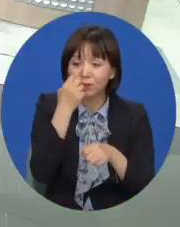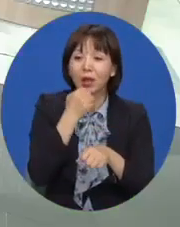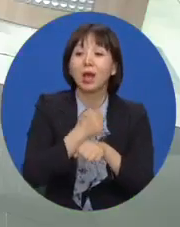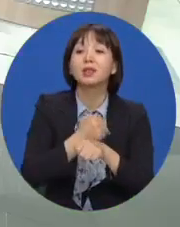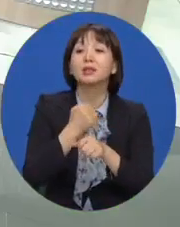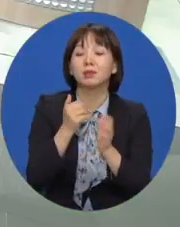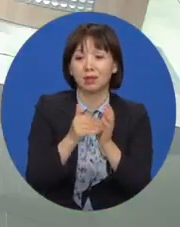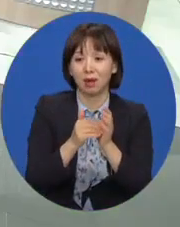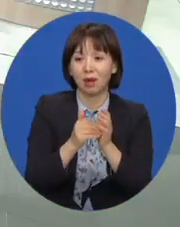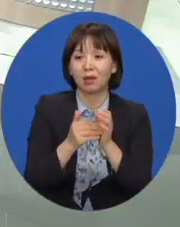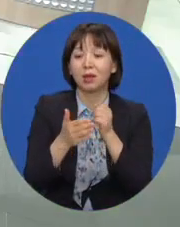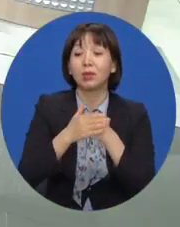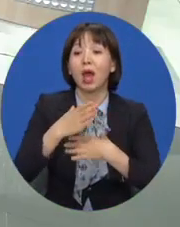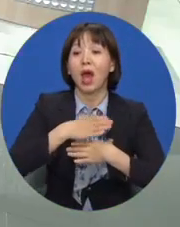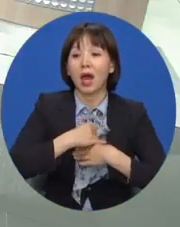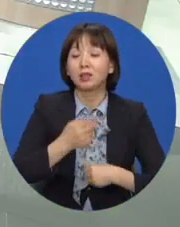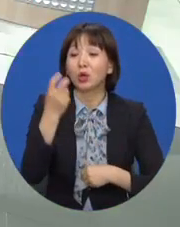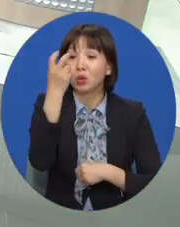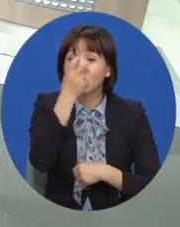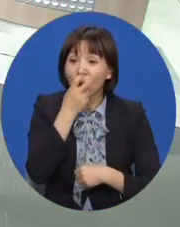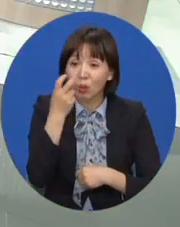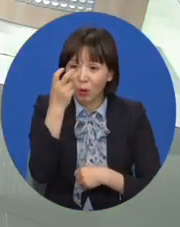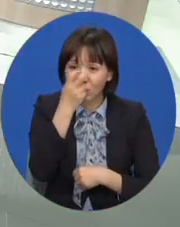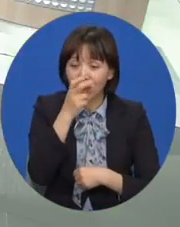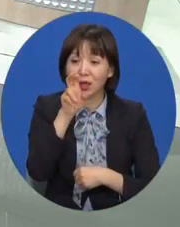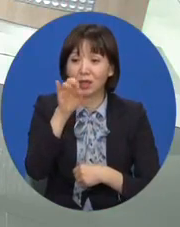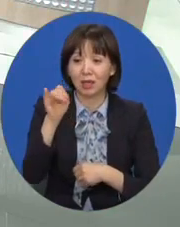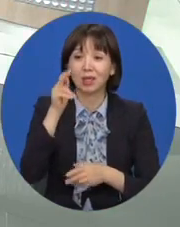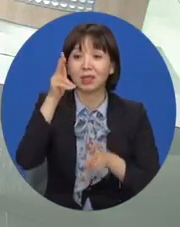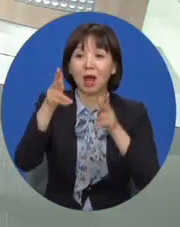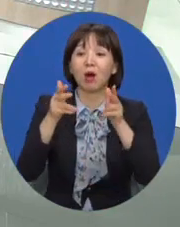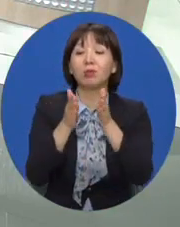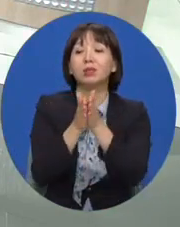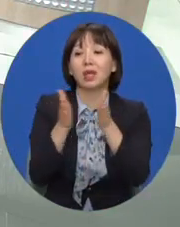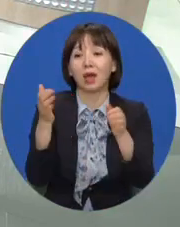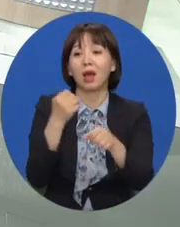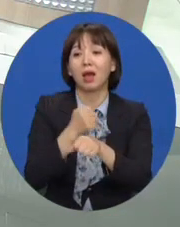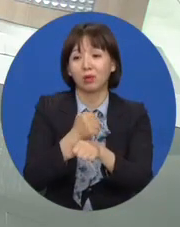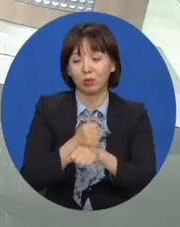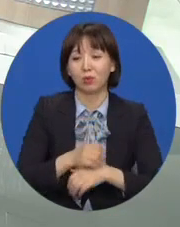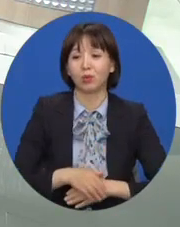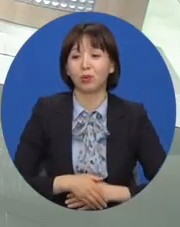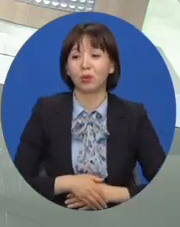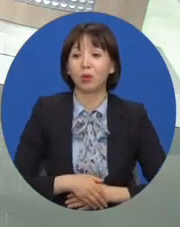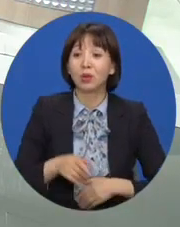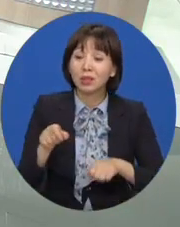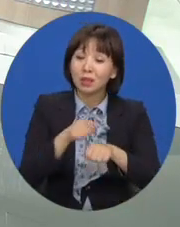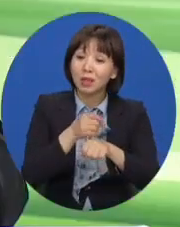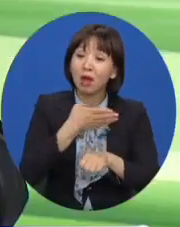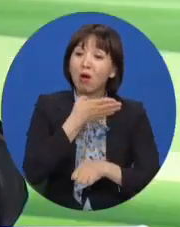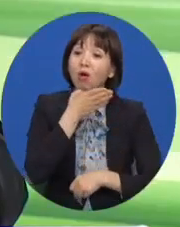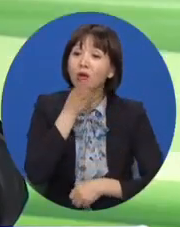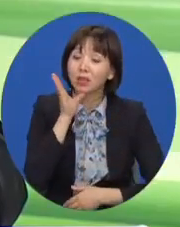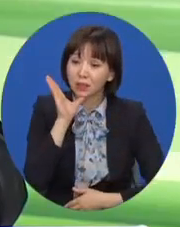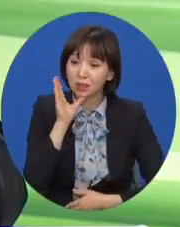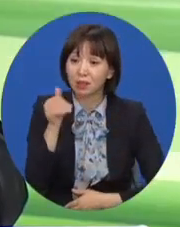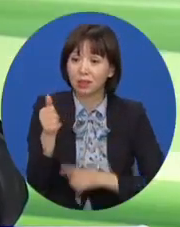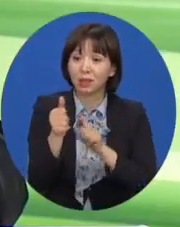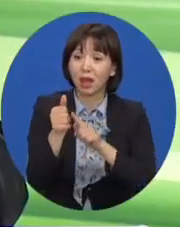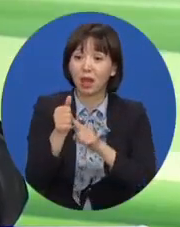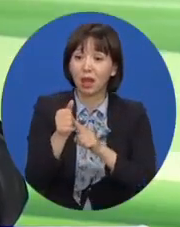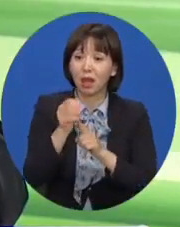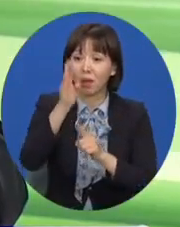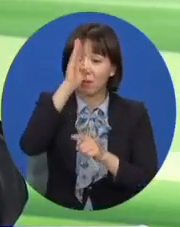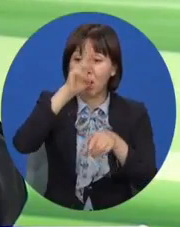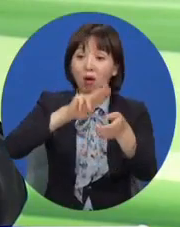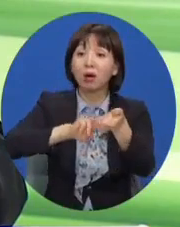해왔습니다. 그래서 안전 돌봄이 사업을 이제 시행했다고 할 수가 있겠죠. 또 특히 어르신들의